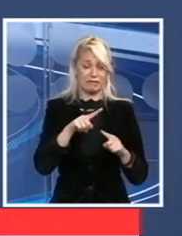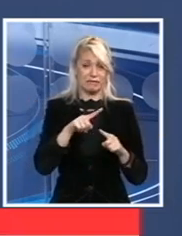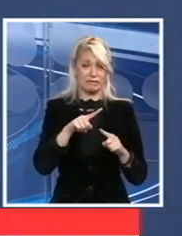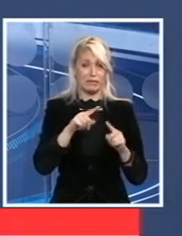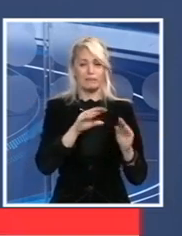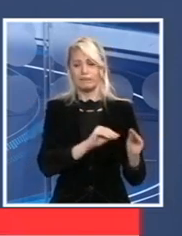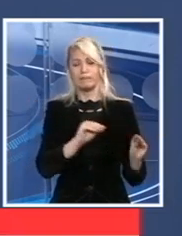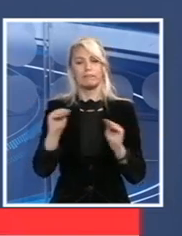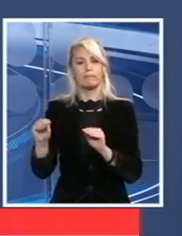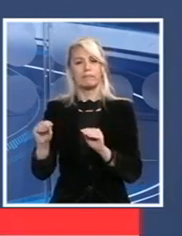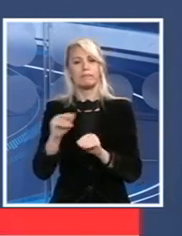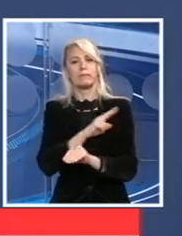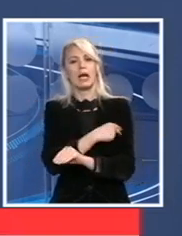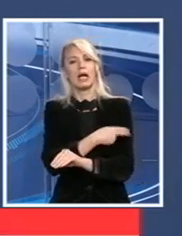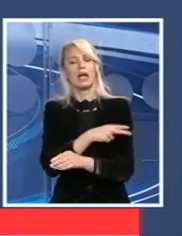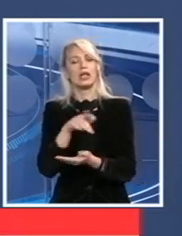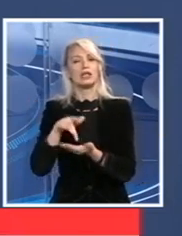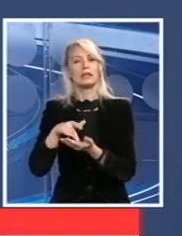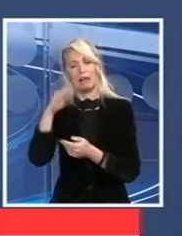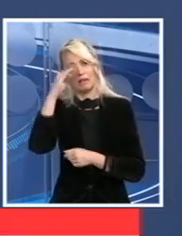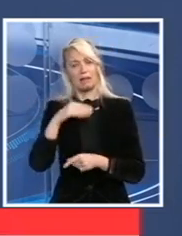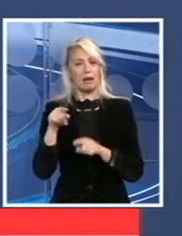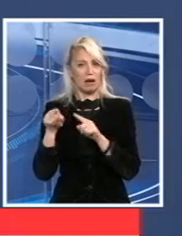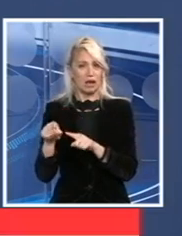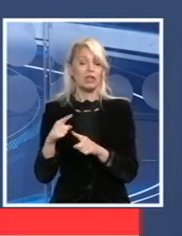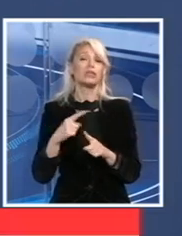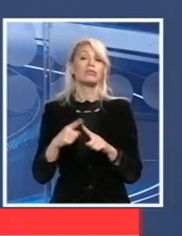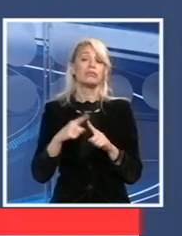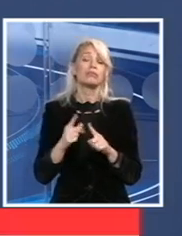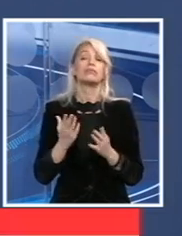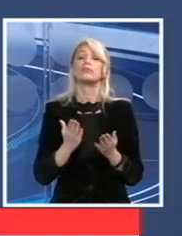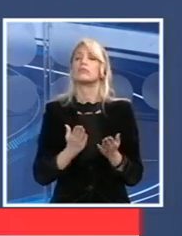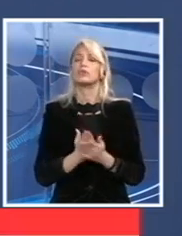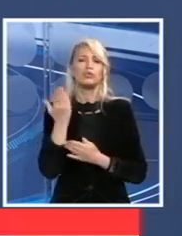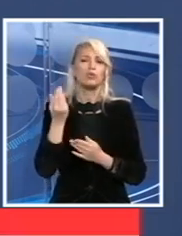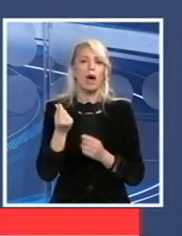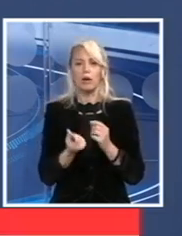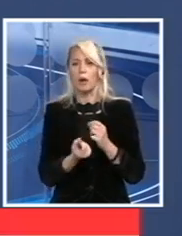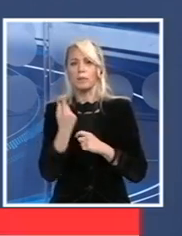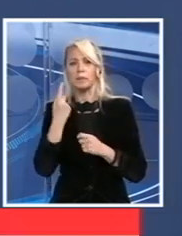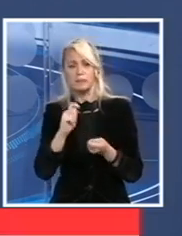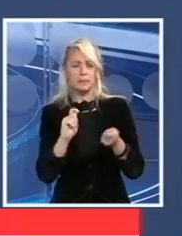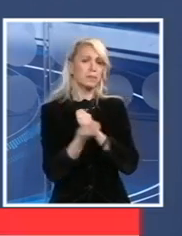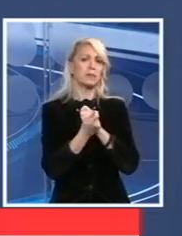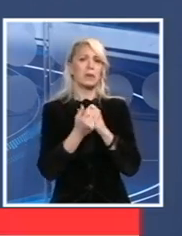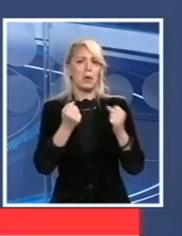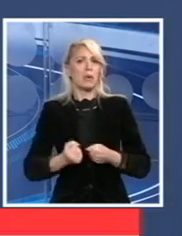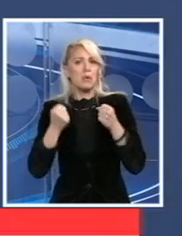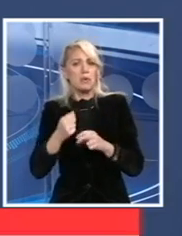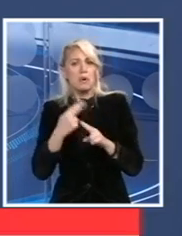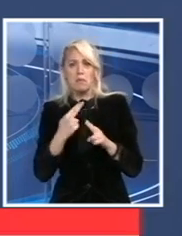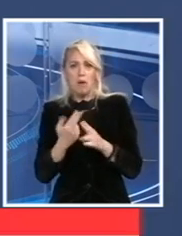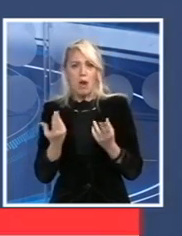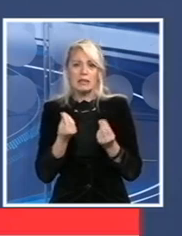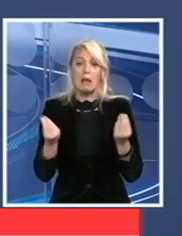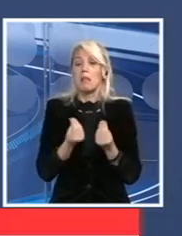transportovani u kliničko-bolnički centar Niš, upravo iz razloga da ukoliko se desi bilo kakva komplikacija koja nije neobičajena kod ovoga virusa,